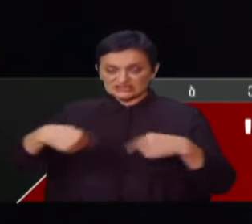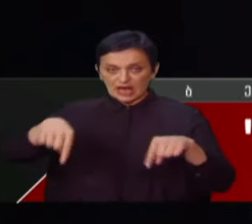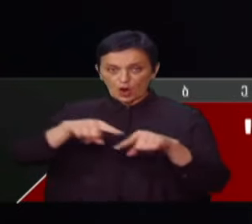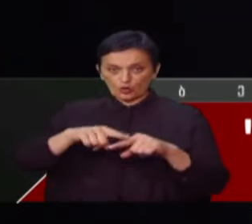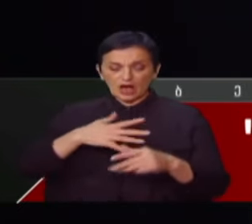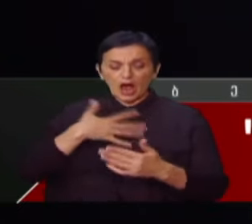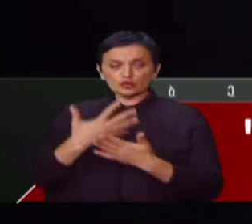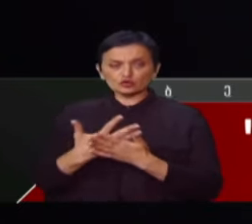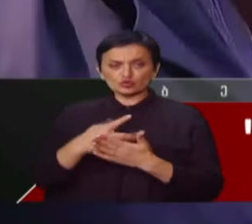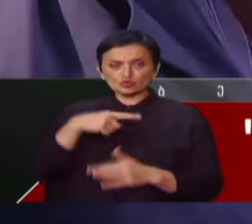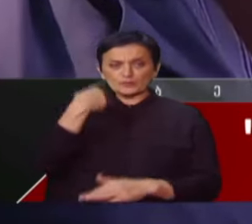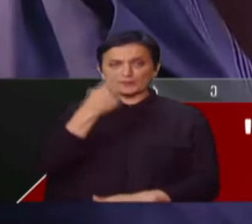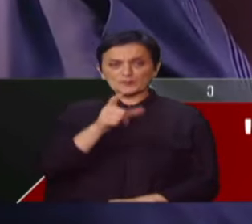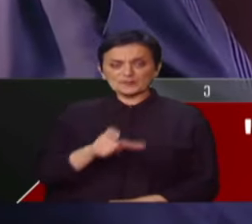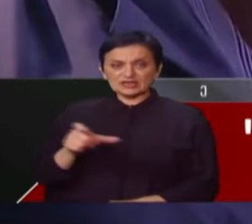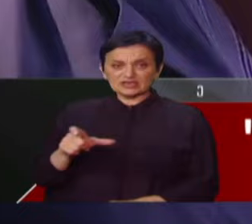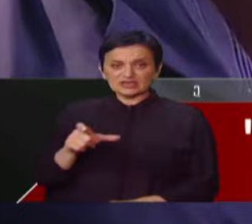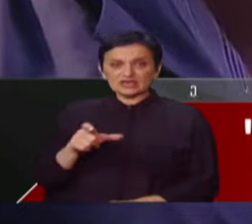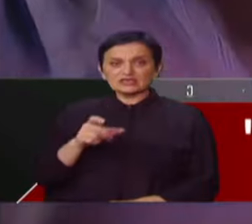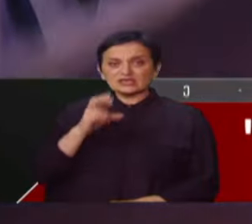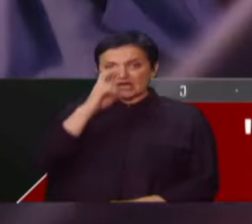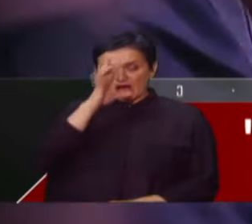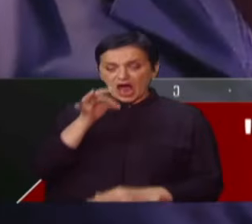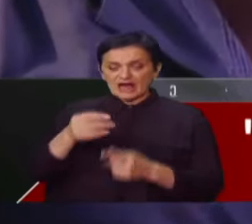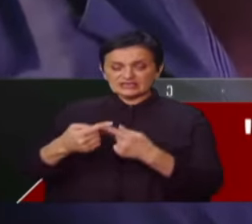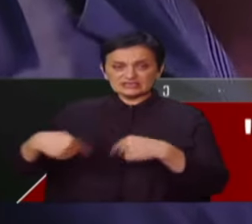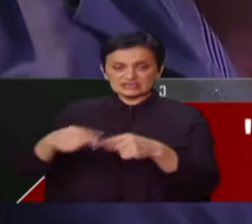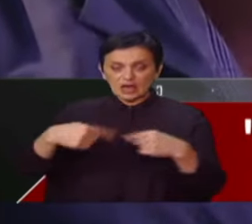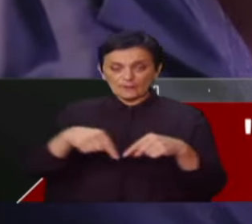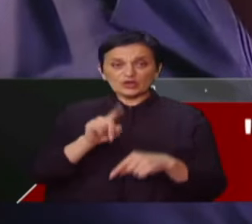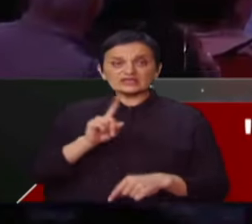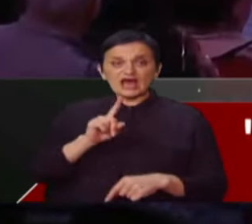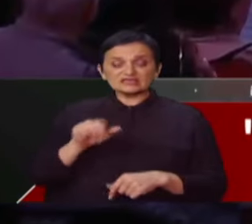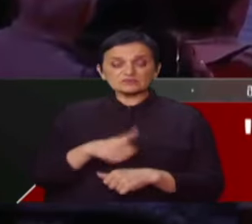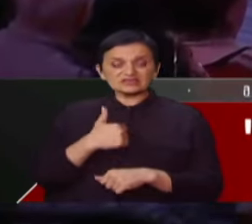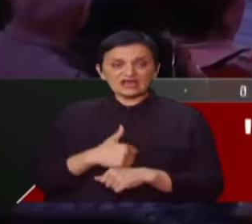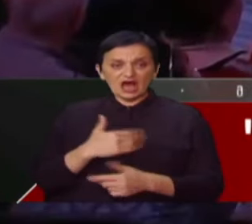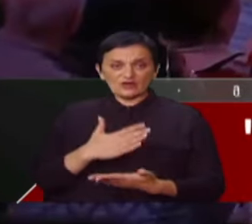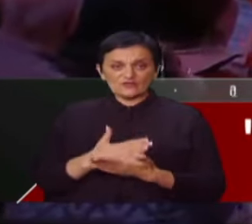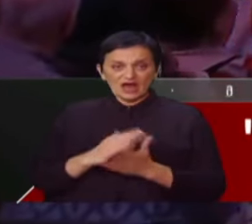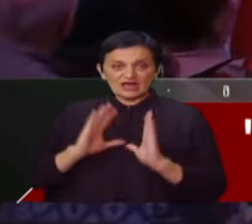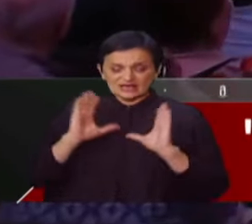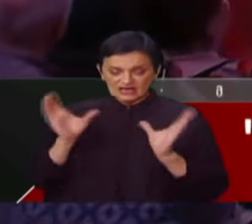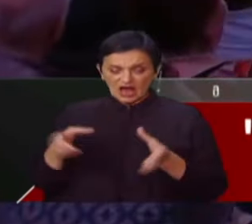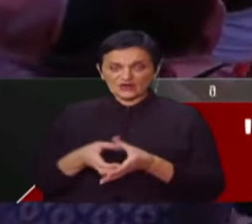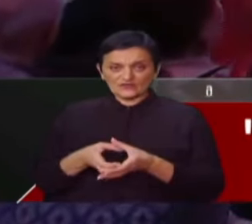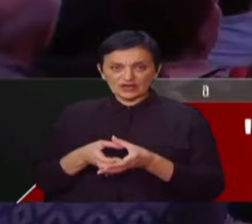საზოგადოებრივად აქტიურ პირებთან, სამოქალაქო ორგანიზაციებთან და რაც მთავარია,